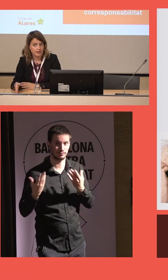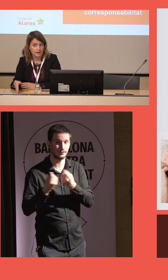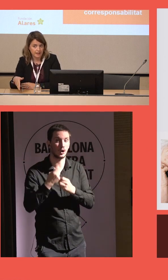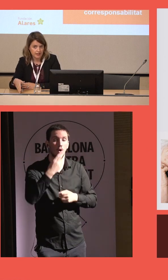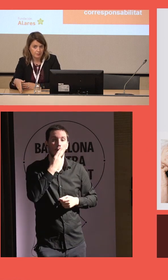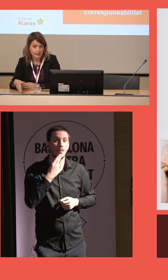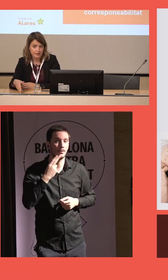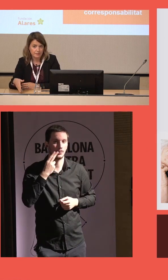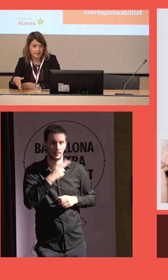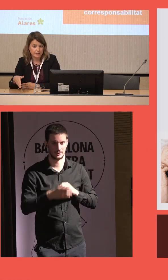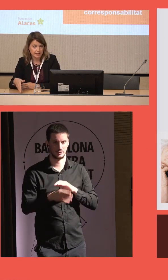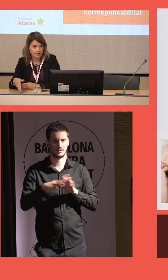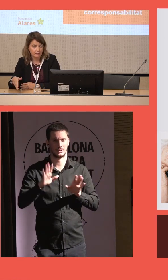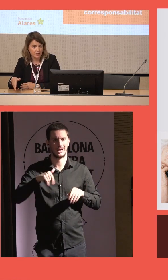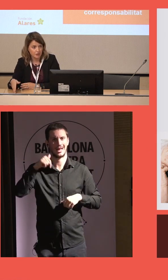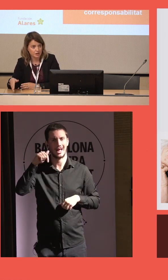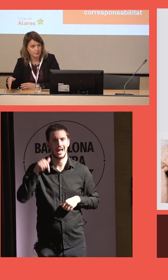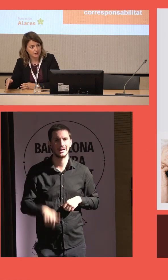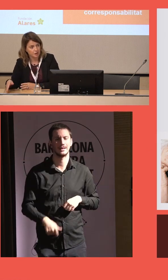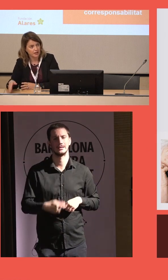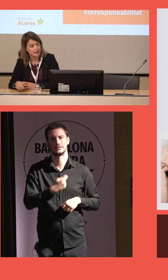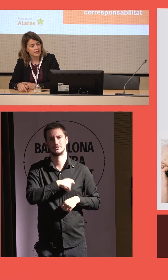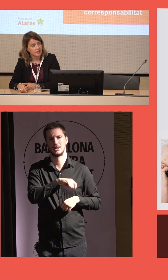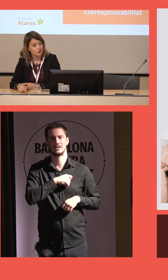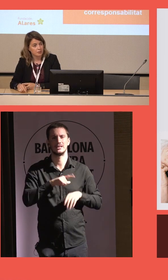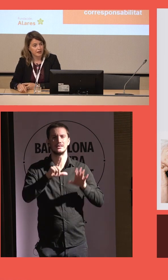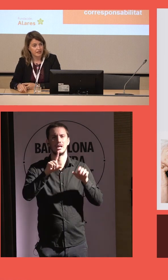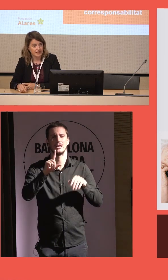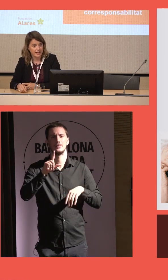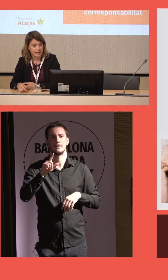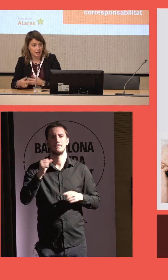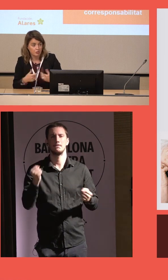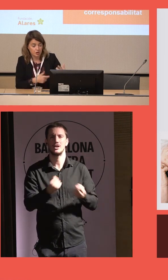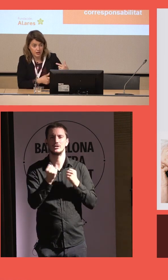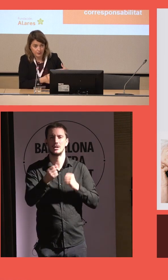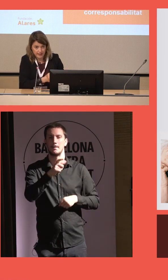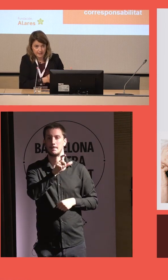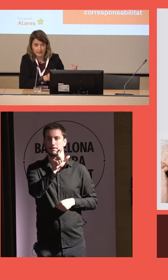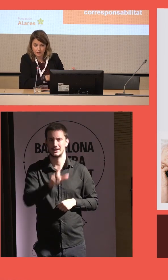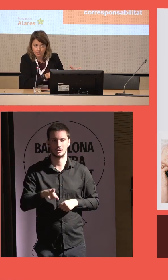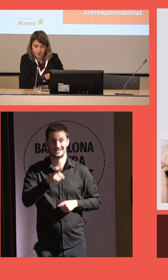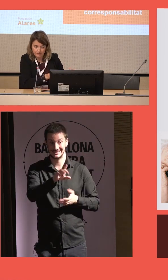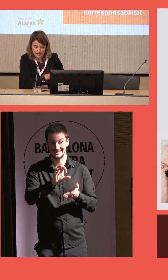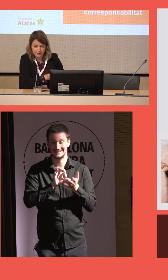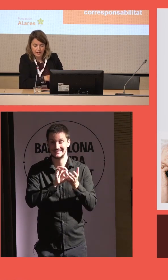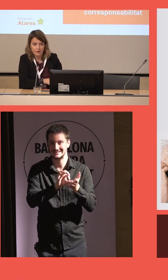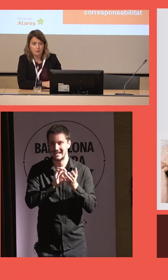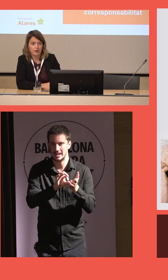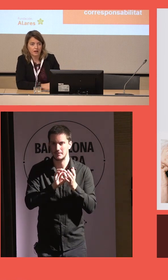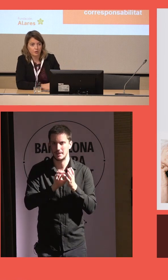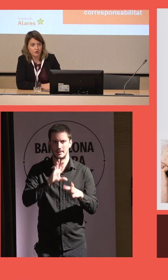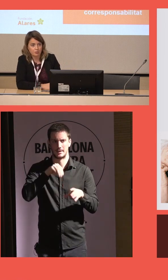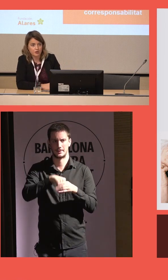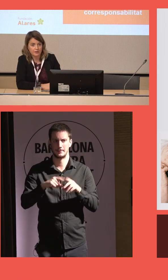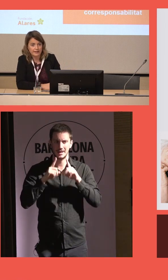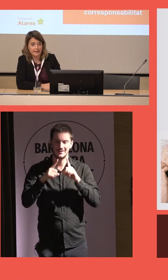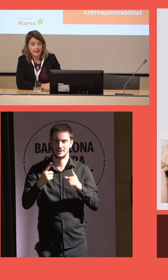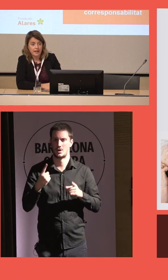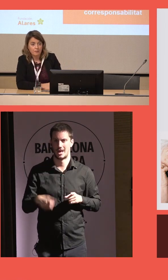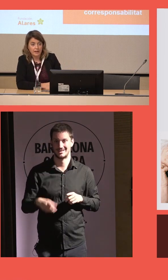actualment aquí a Espanya més de 7 milions de persones són beneficiàries d'uns serveis d'aquest programa en prou de la